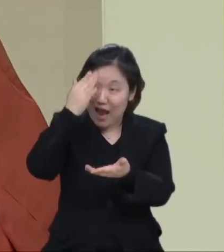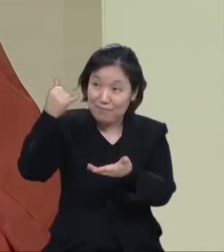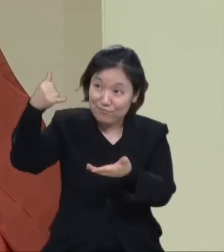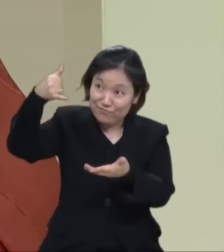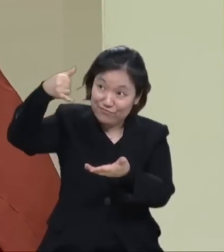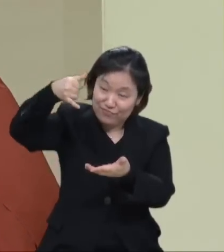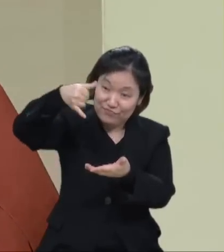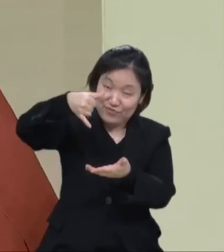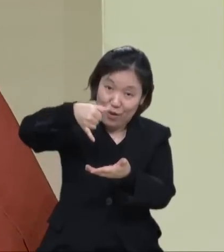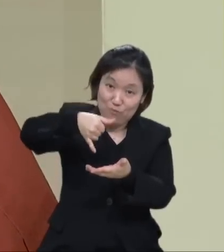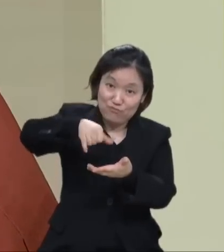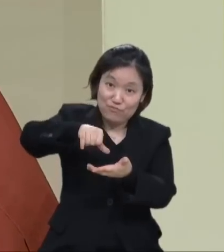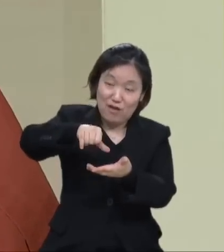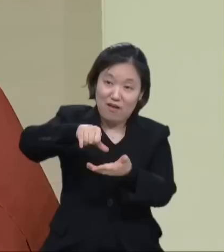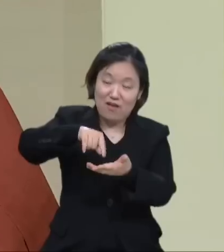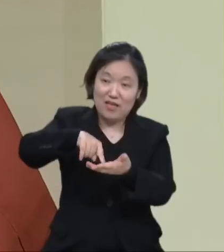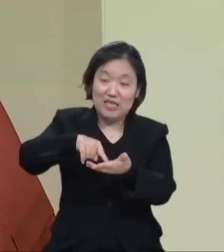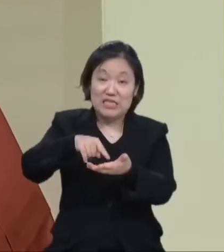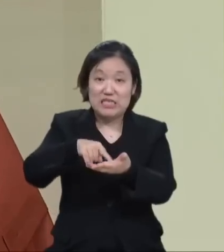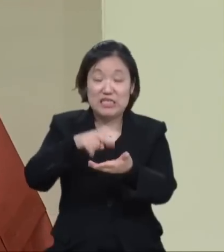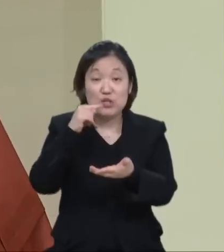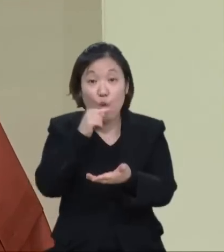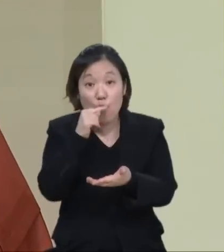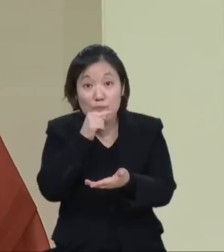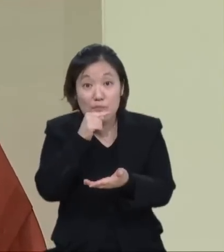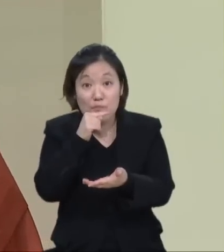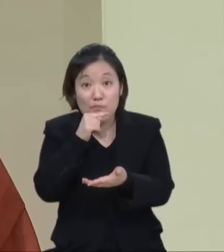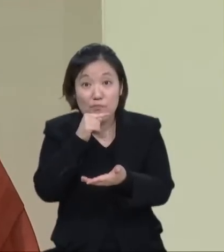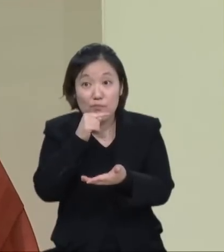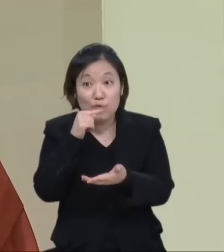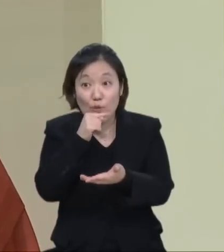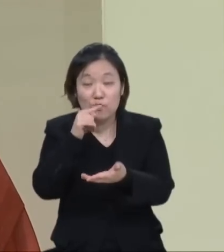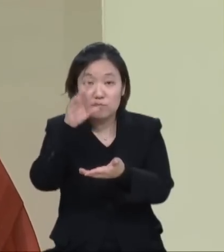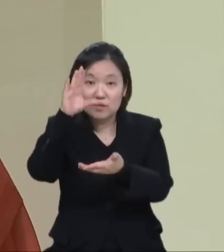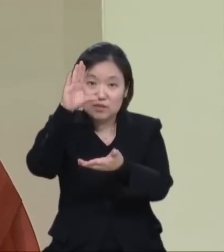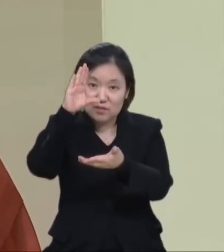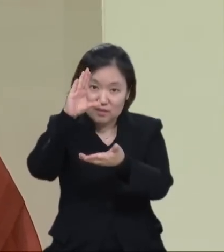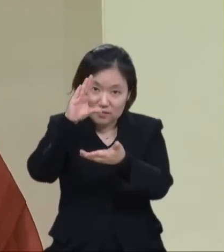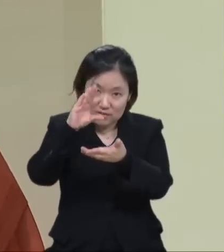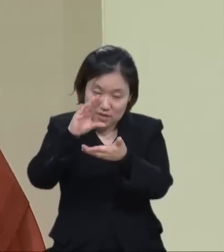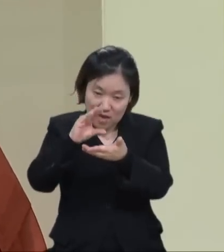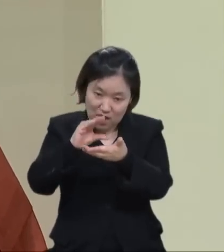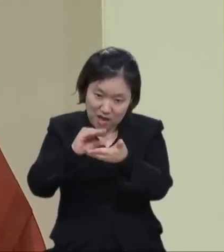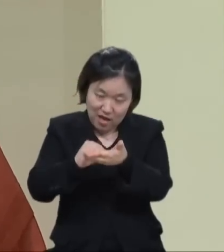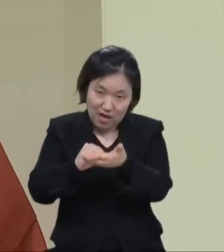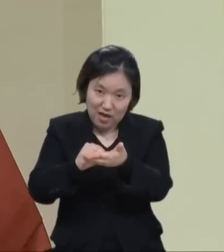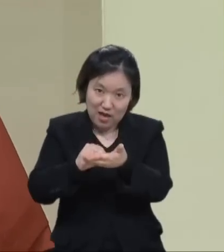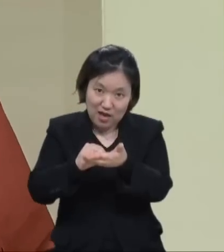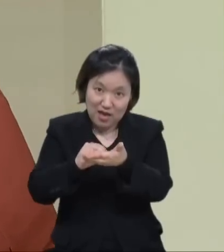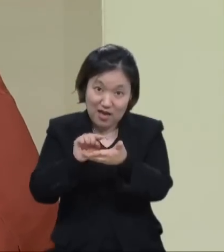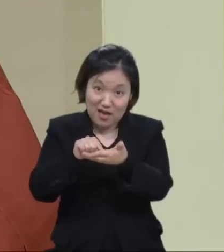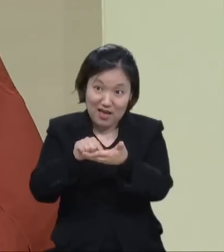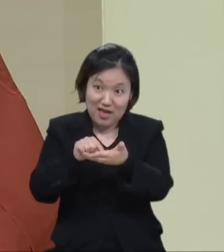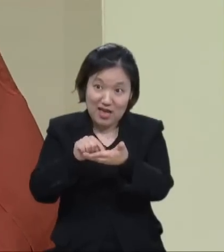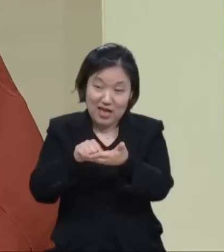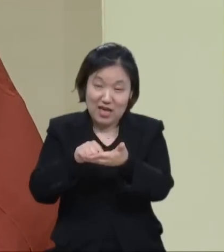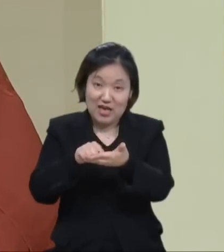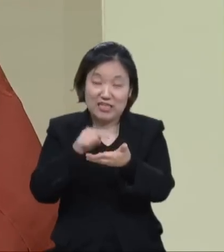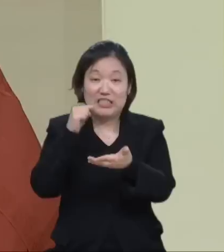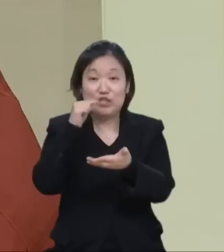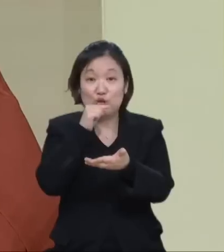부으면 그 소금물은 희석되고 희석되고 희석되서 그